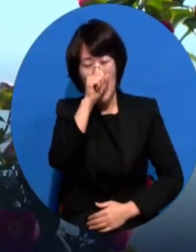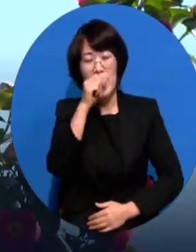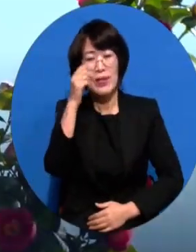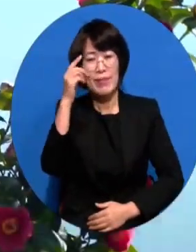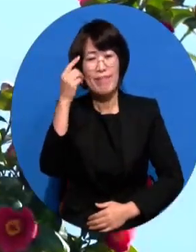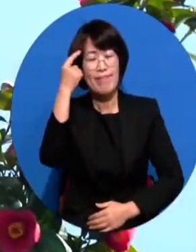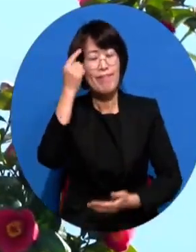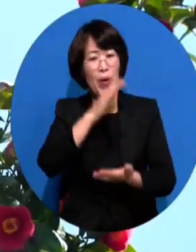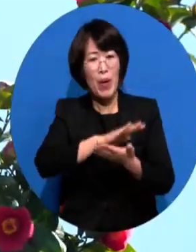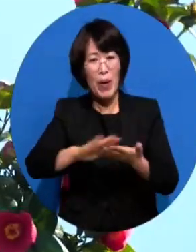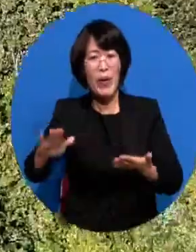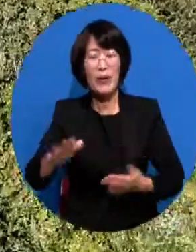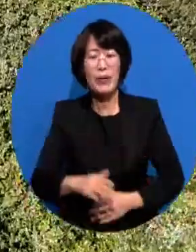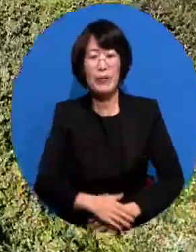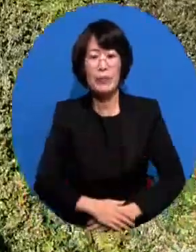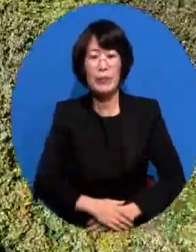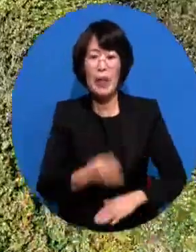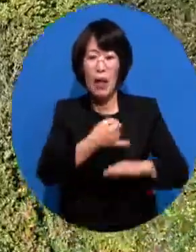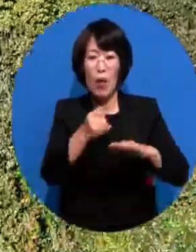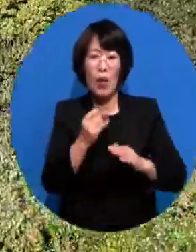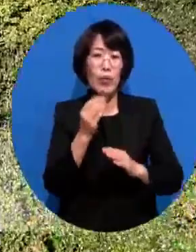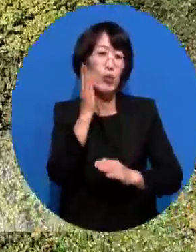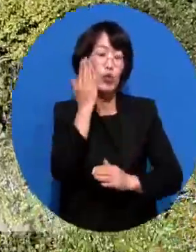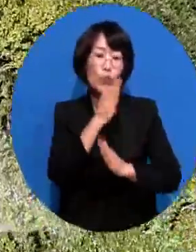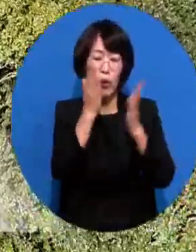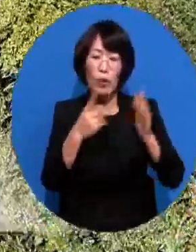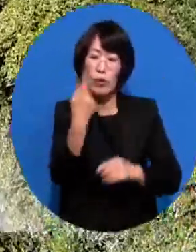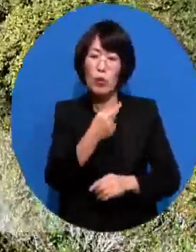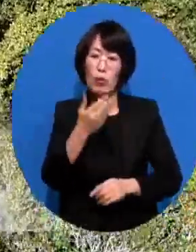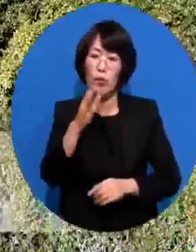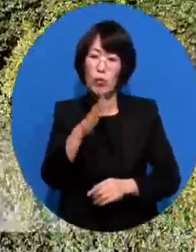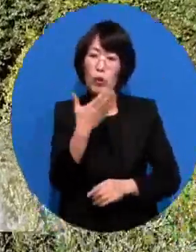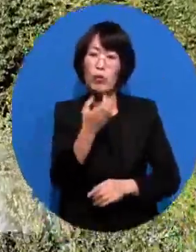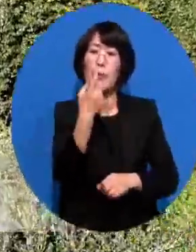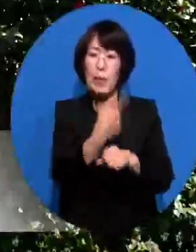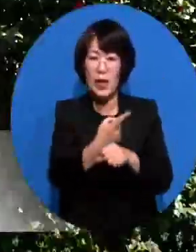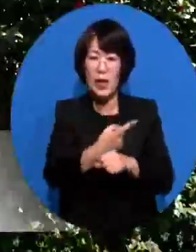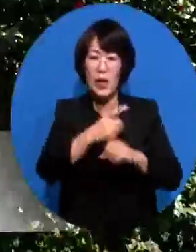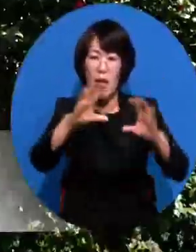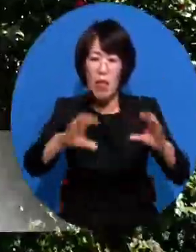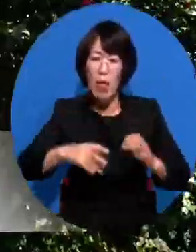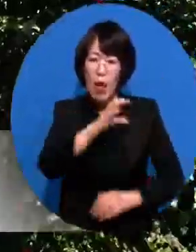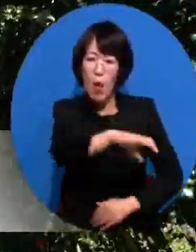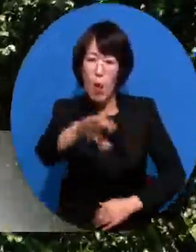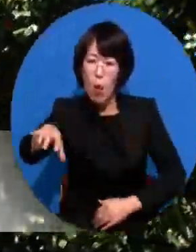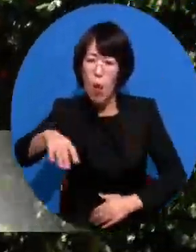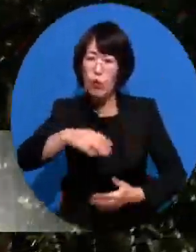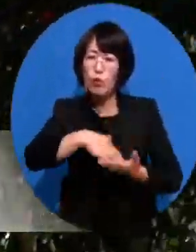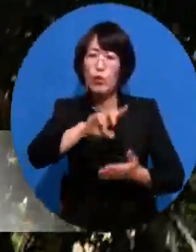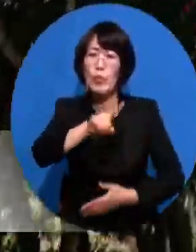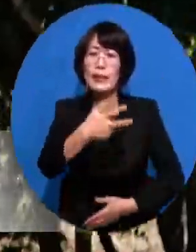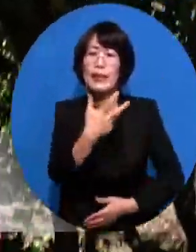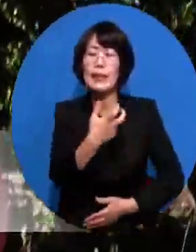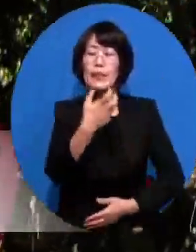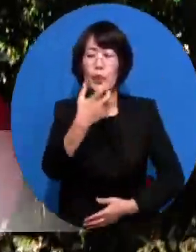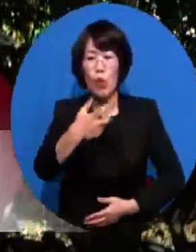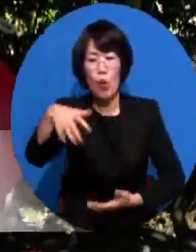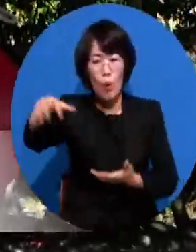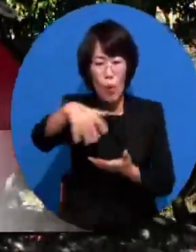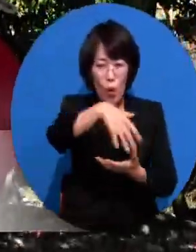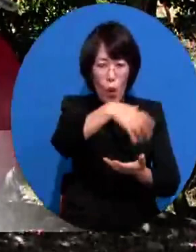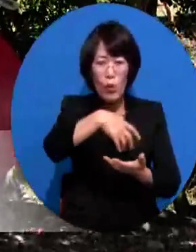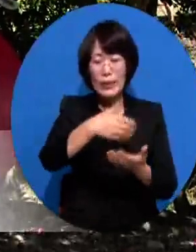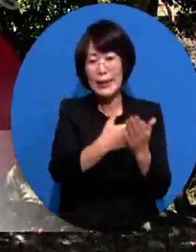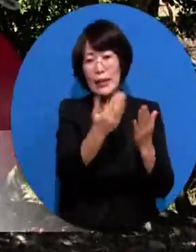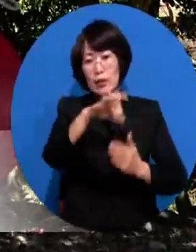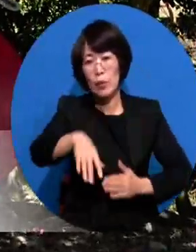기분이 좋아져요, 여기야. 완도 수목원은 1991년부터 세계 각지에서 170여 종의 동백 품종을 모아 동백